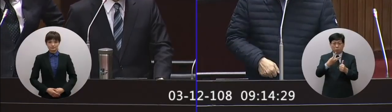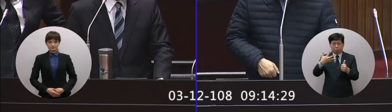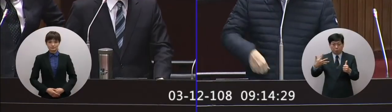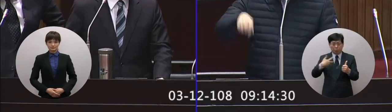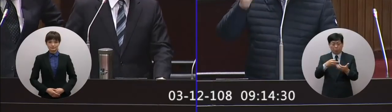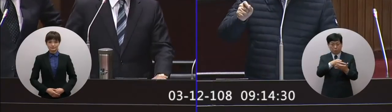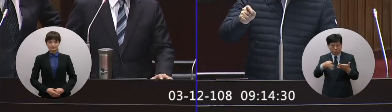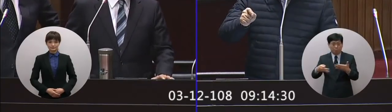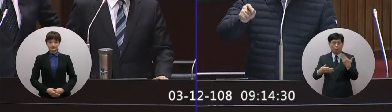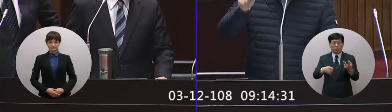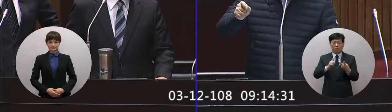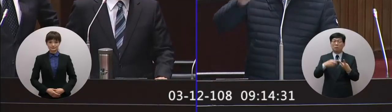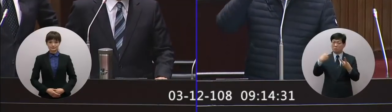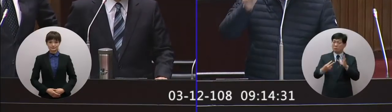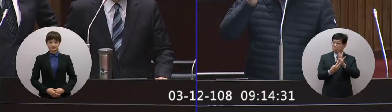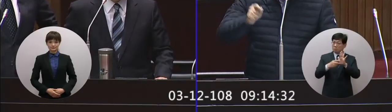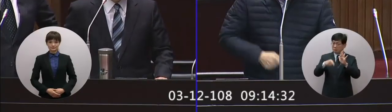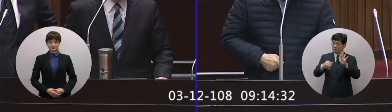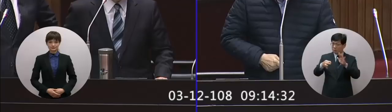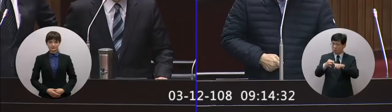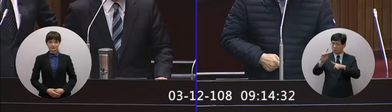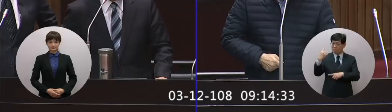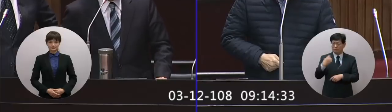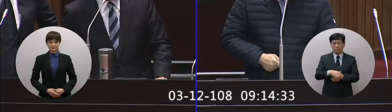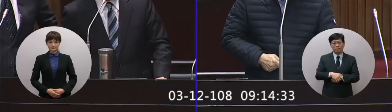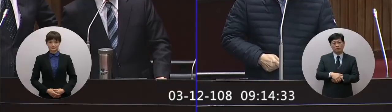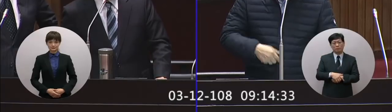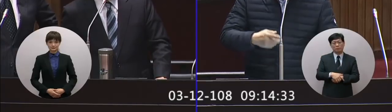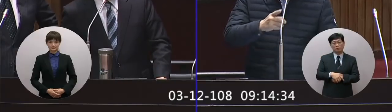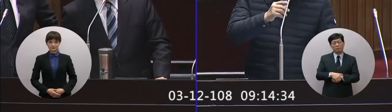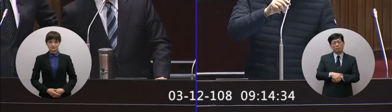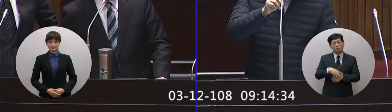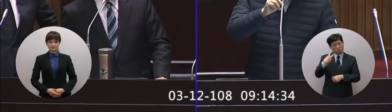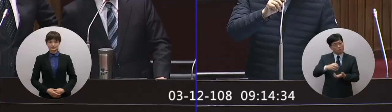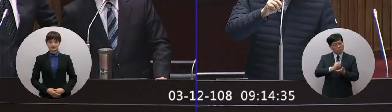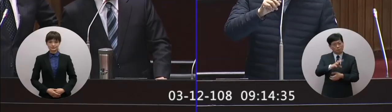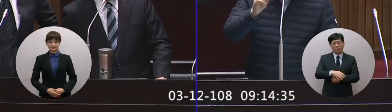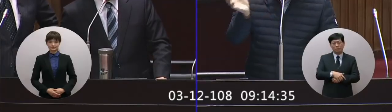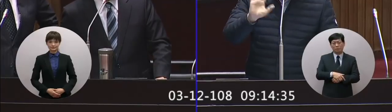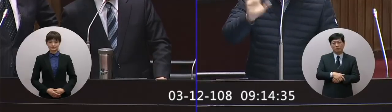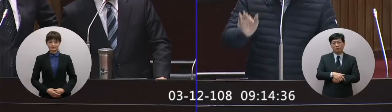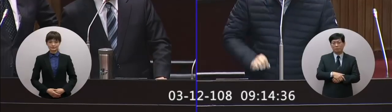捐款名单，还要讲说你捐款的资金来源。而且我跟你报告，